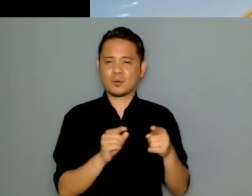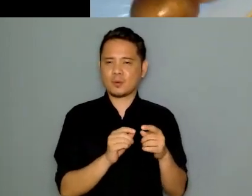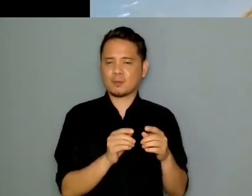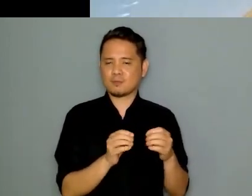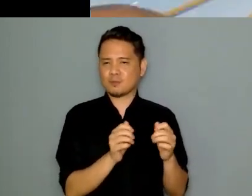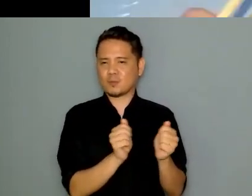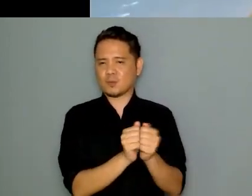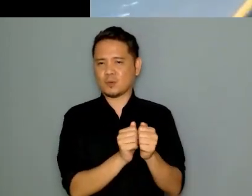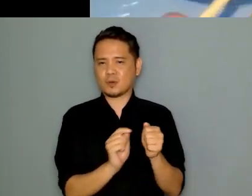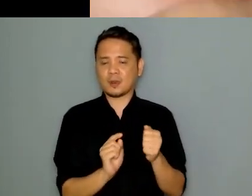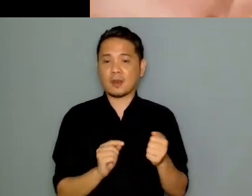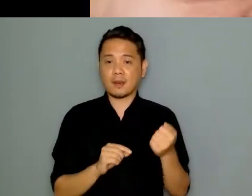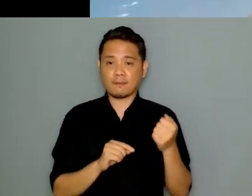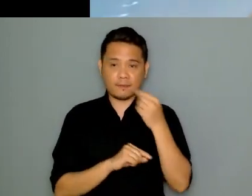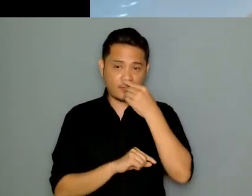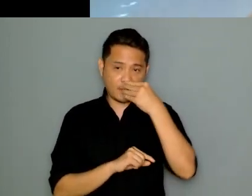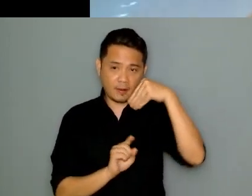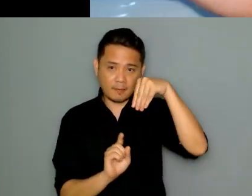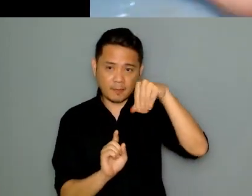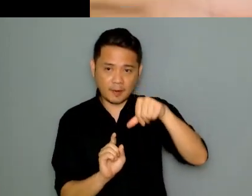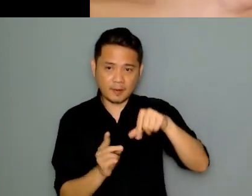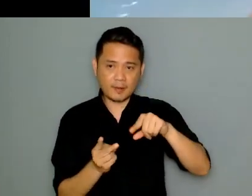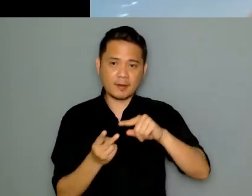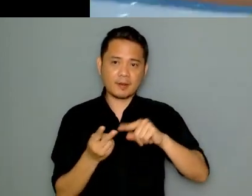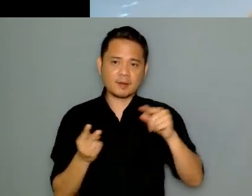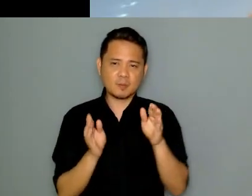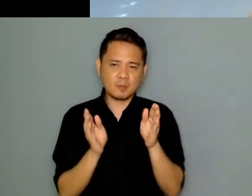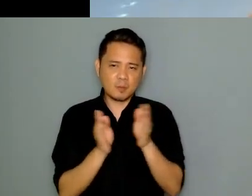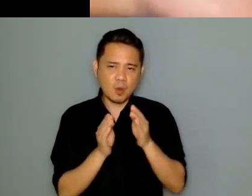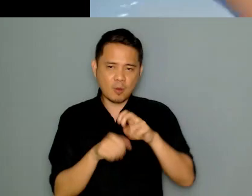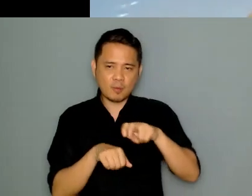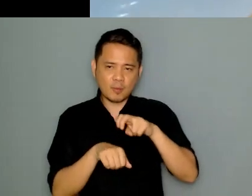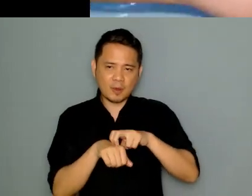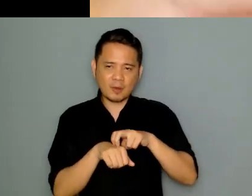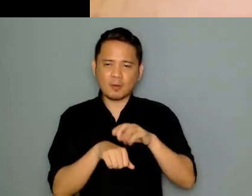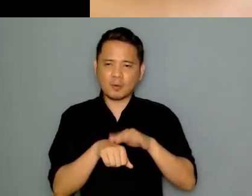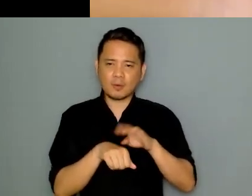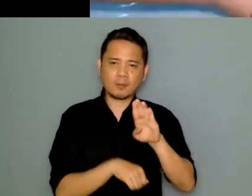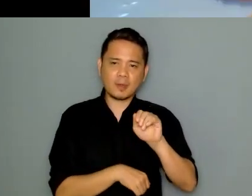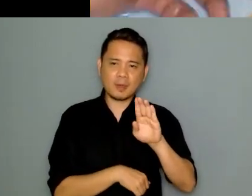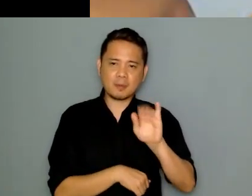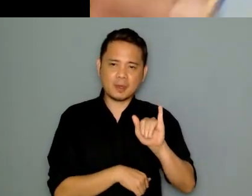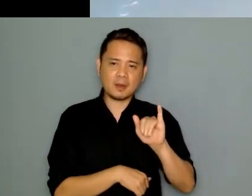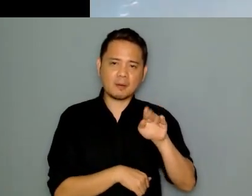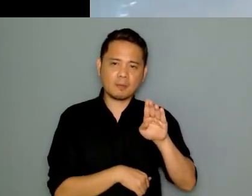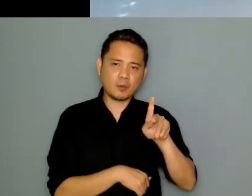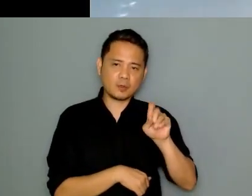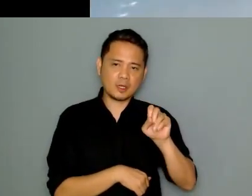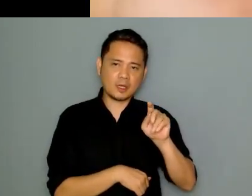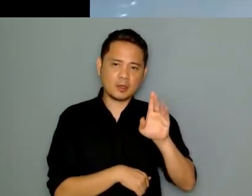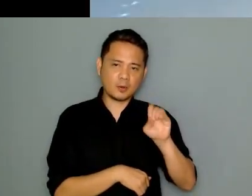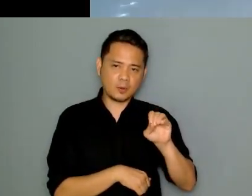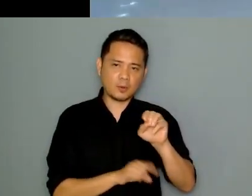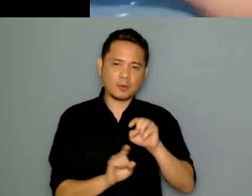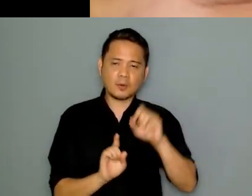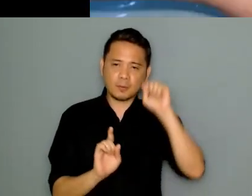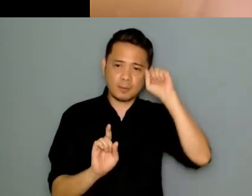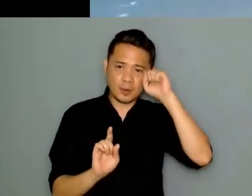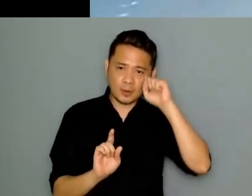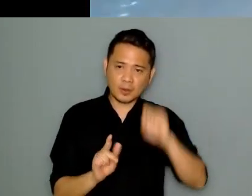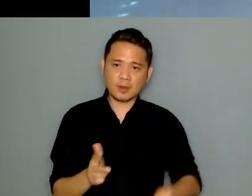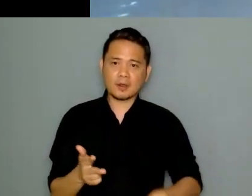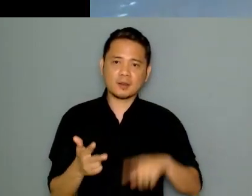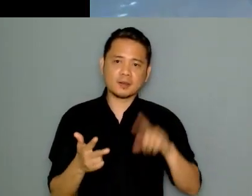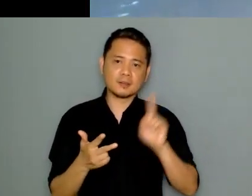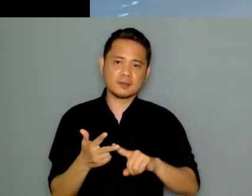meron tayong maliliit na potato o yung baby potato na tinatawag, meron din tayo ditong sibuyas at bawang, at yung ating